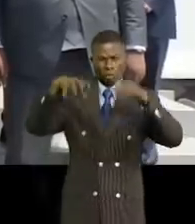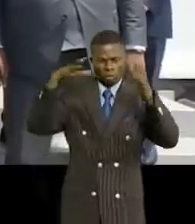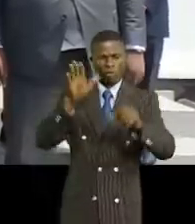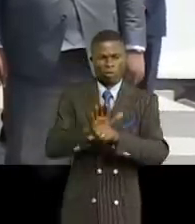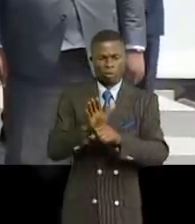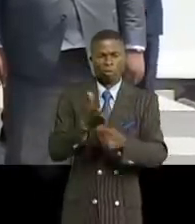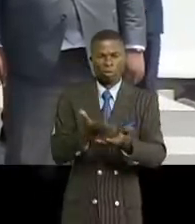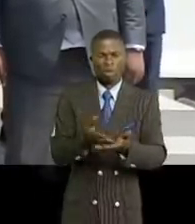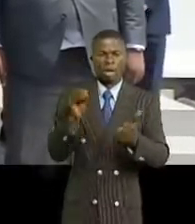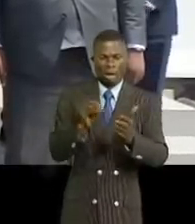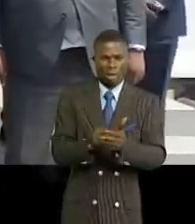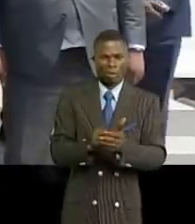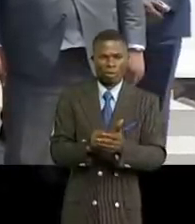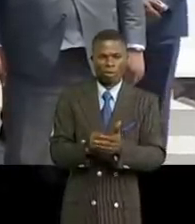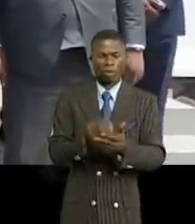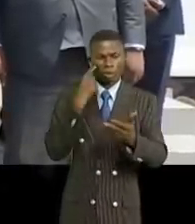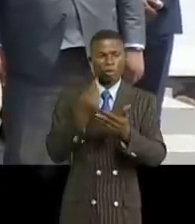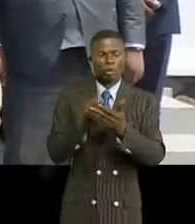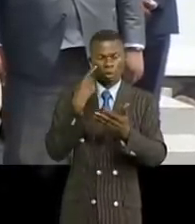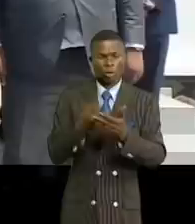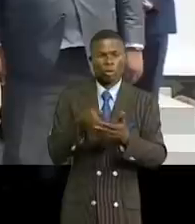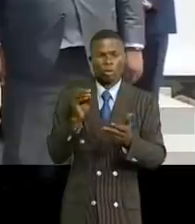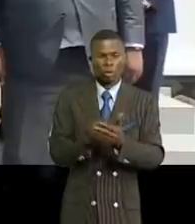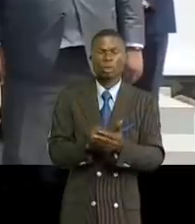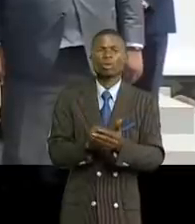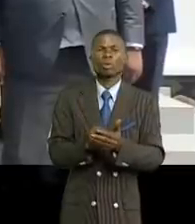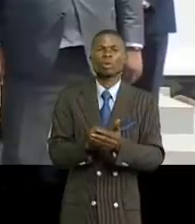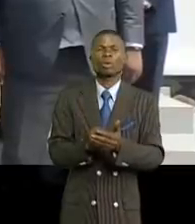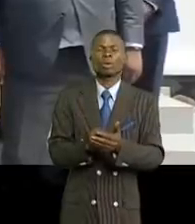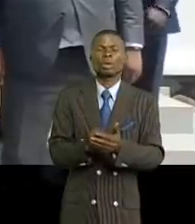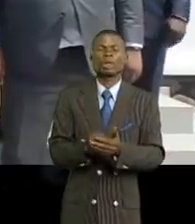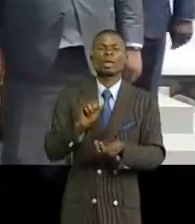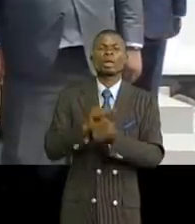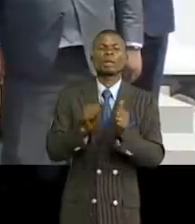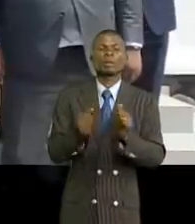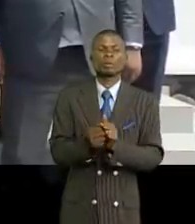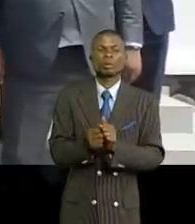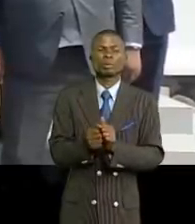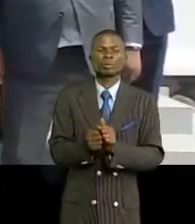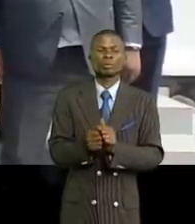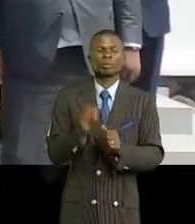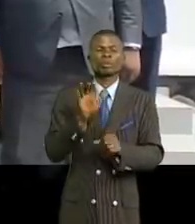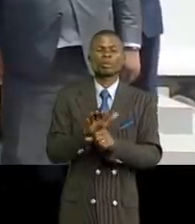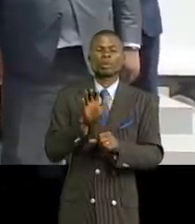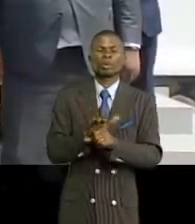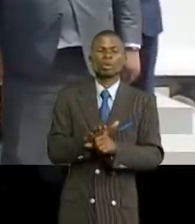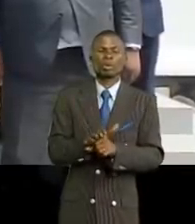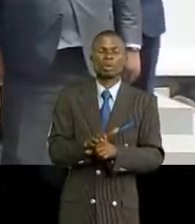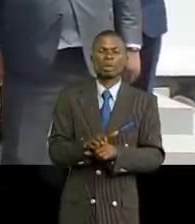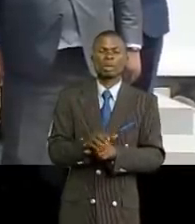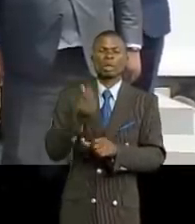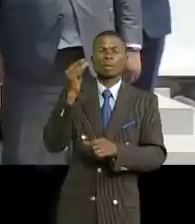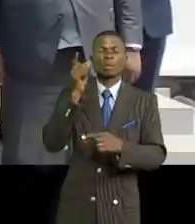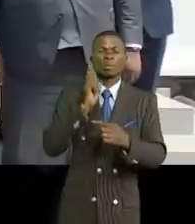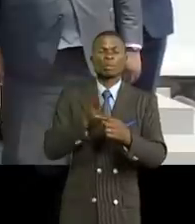interne mais également à cet effet il a été constaté qu'il ya un certain nombre de métaux qui sont